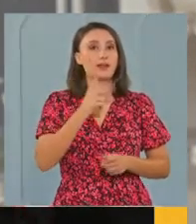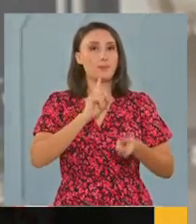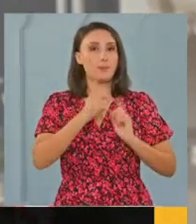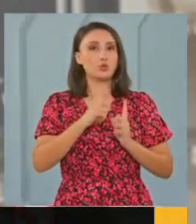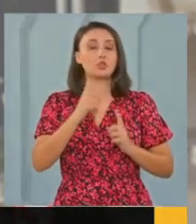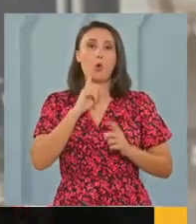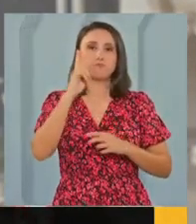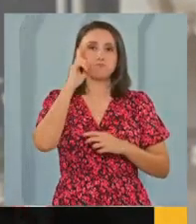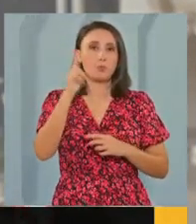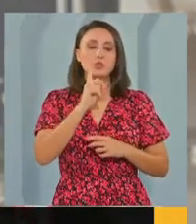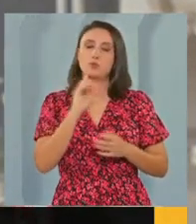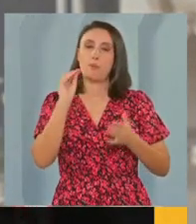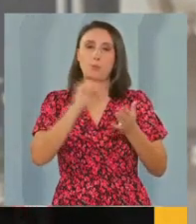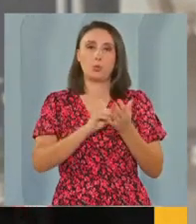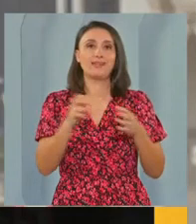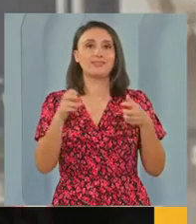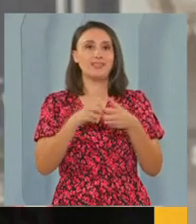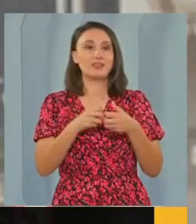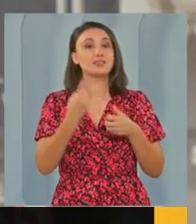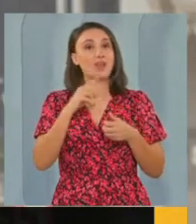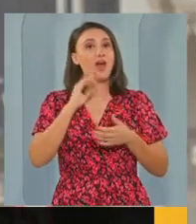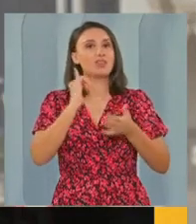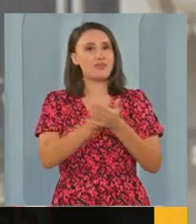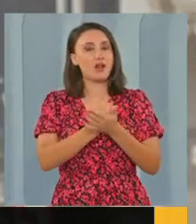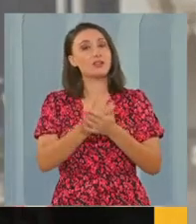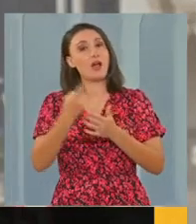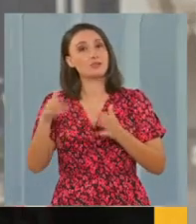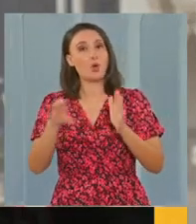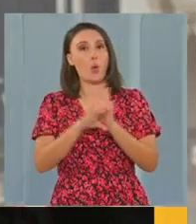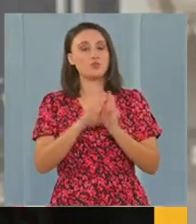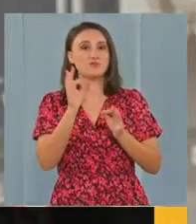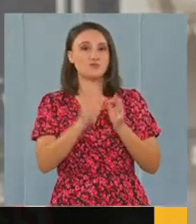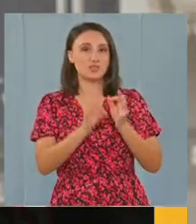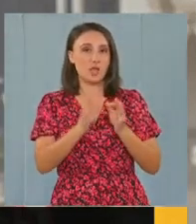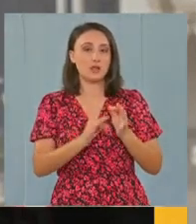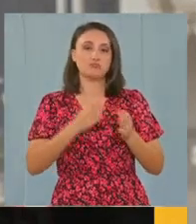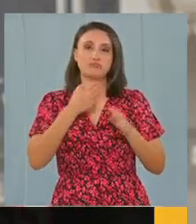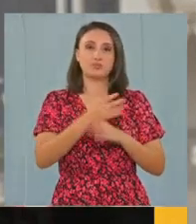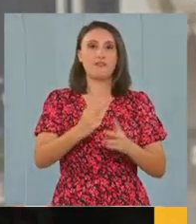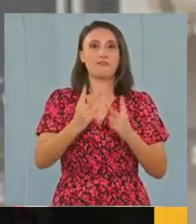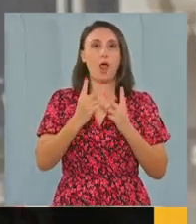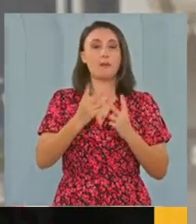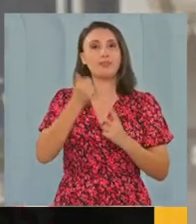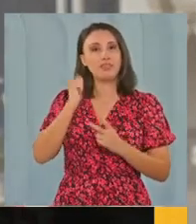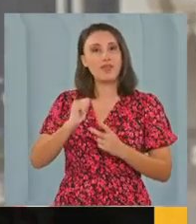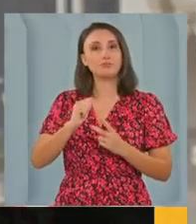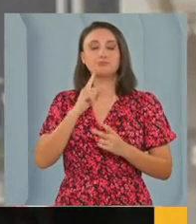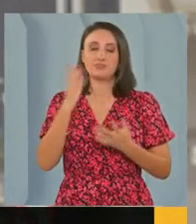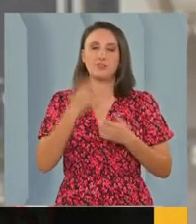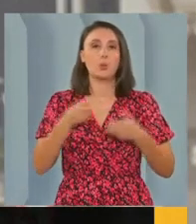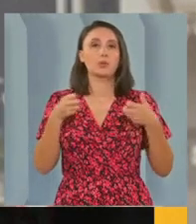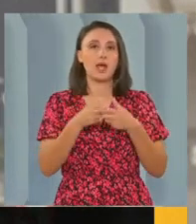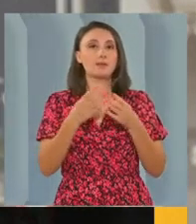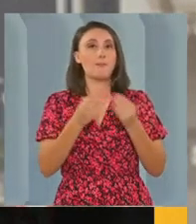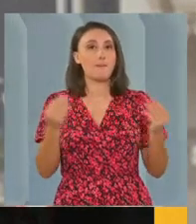politicieni ca o promis că nu vor mări nicio taxă însă realitatea este că noul cod fiscal a intrat în vigoare parțial de ieri vine cu taxă mult